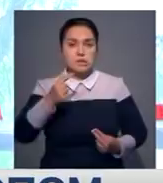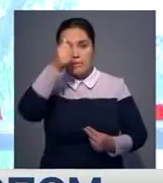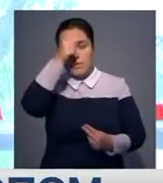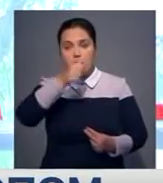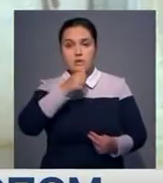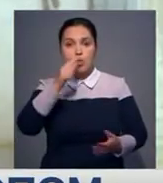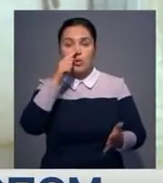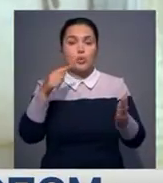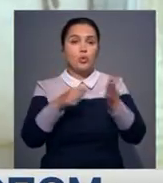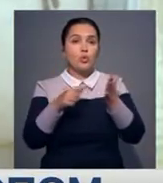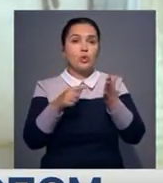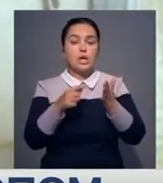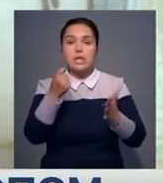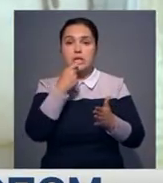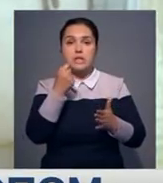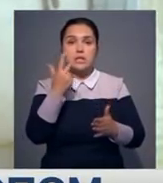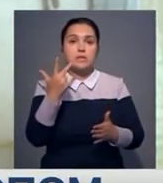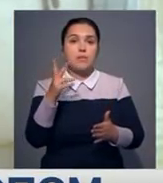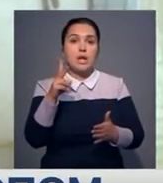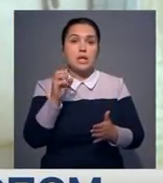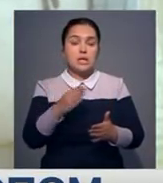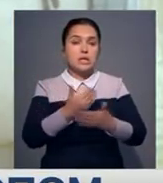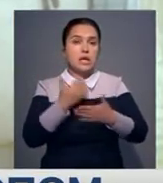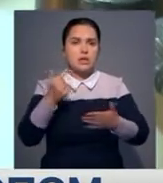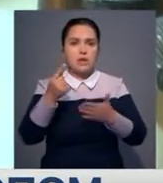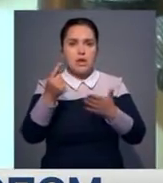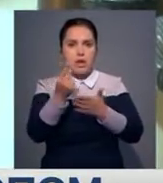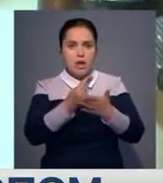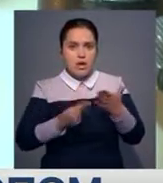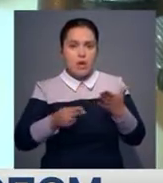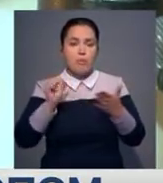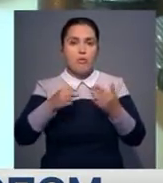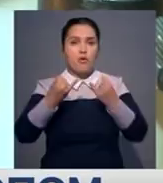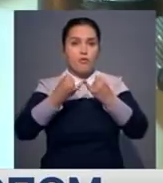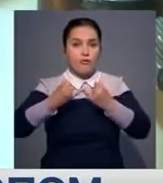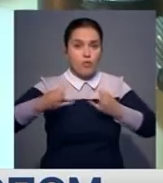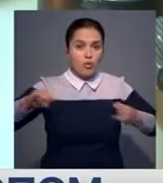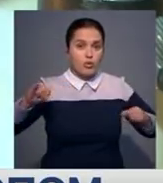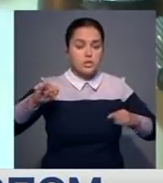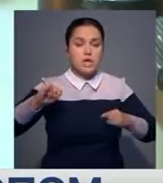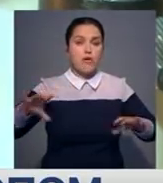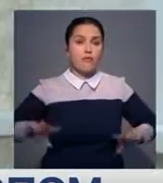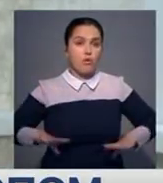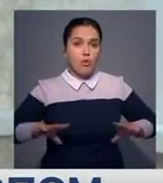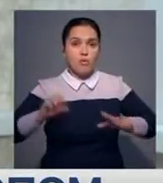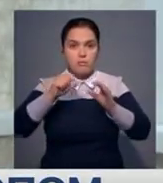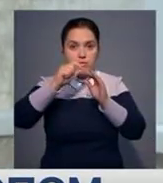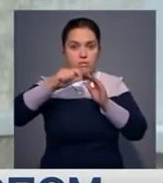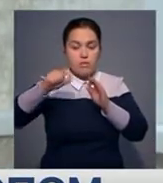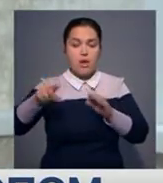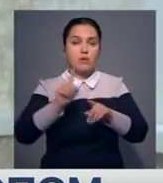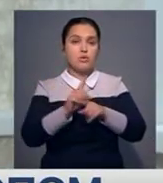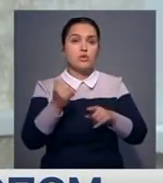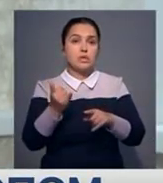яйцо умелец подковал еще 35 лет назад. Потом научился гравировать пословицы на конском волосе и разрисовывать рисовые зернышки. Сейчас